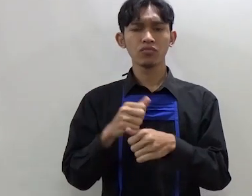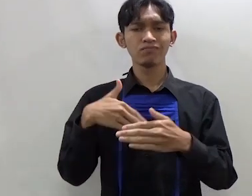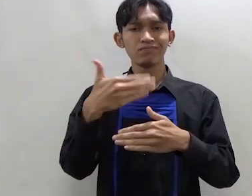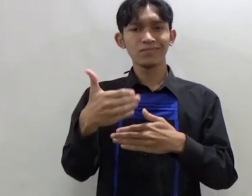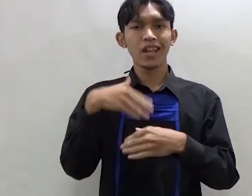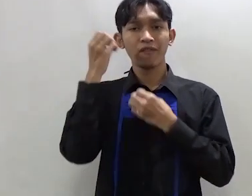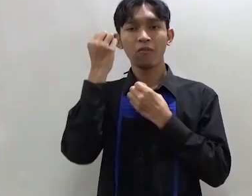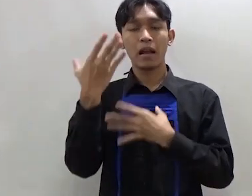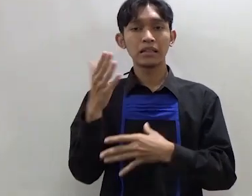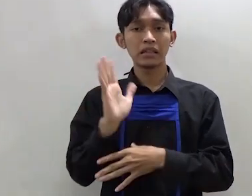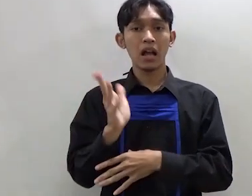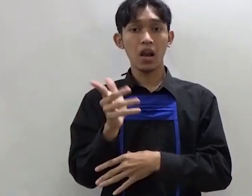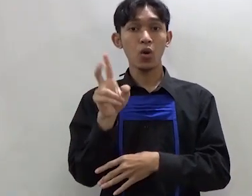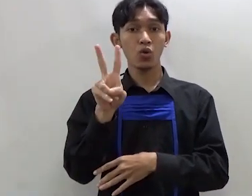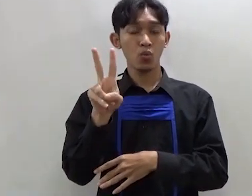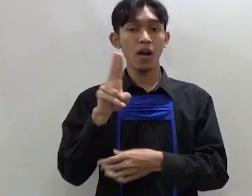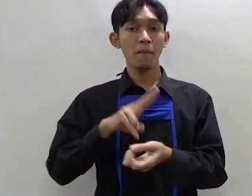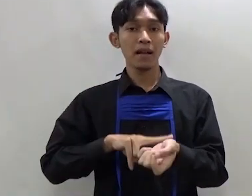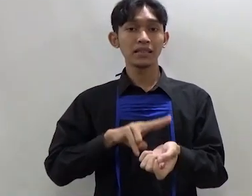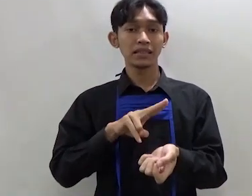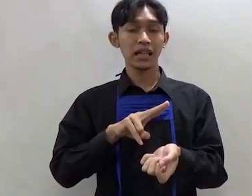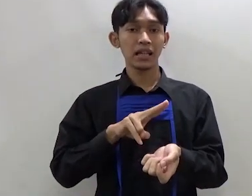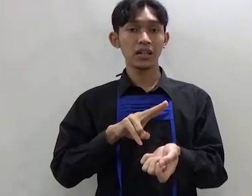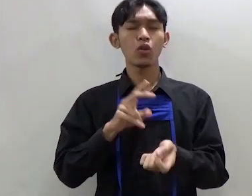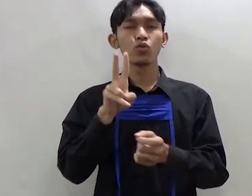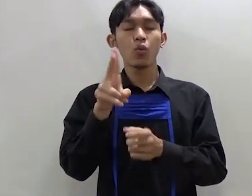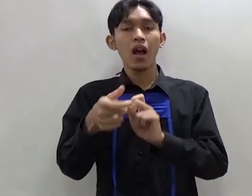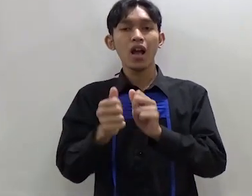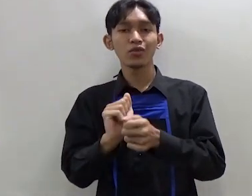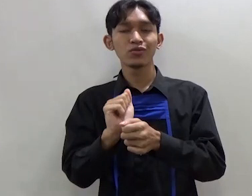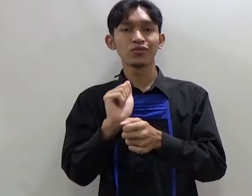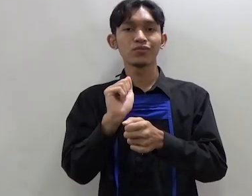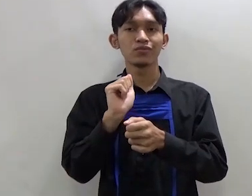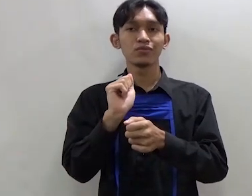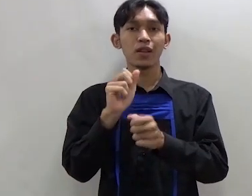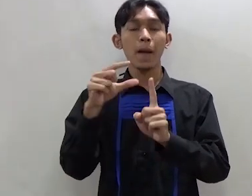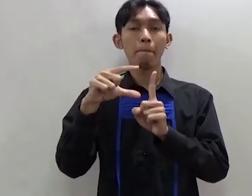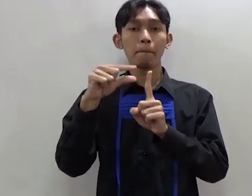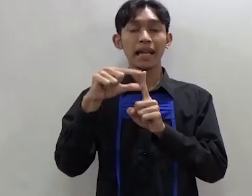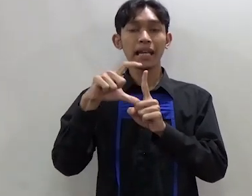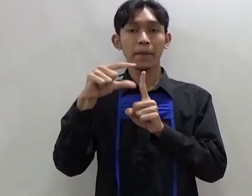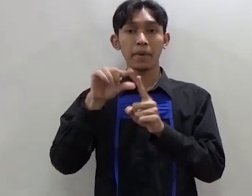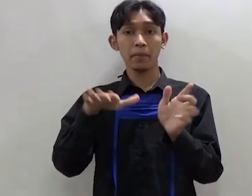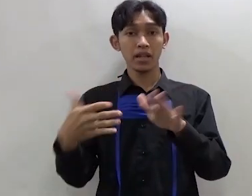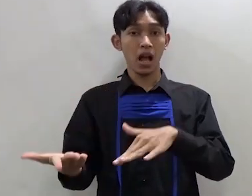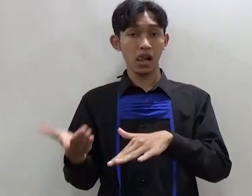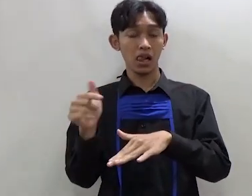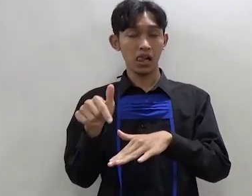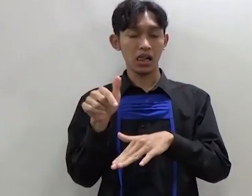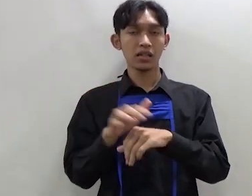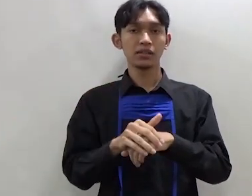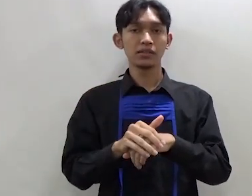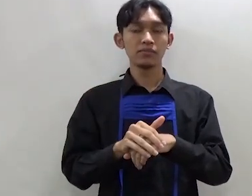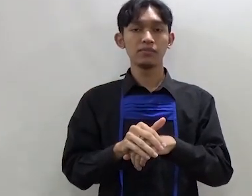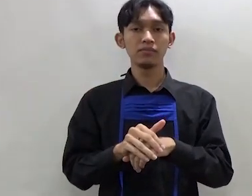bed. Selama 2 hari ini, DIY mengalami zero growth atau tidak